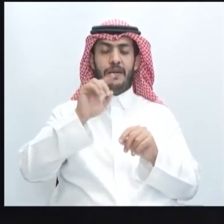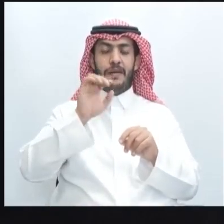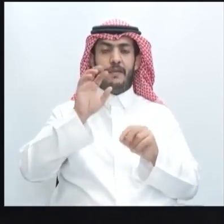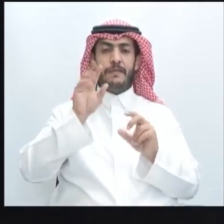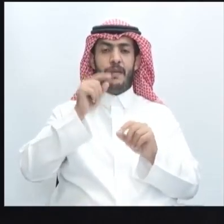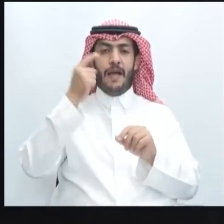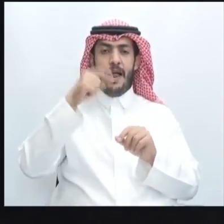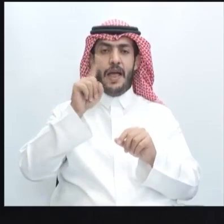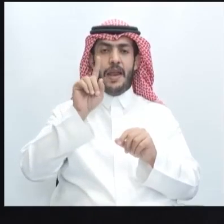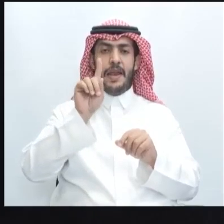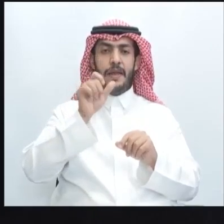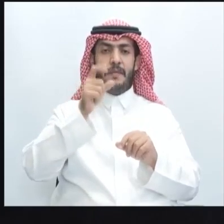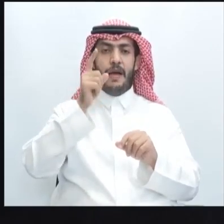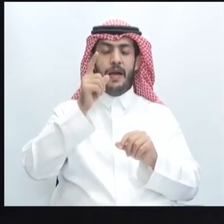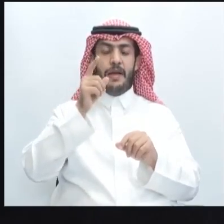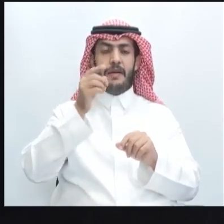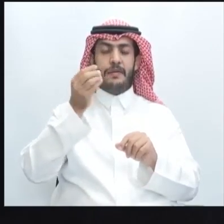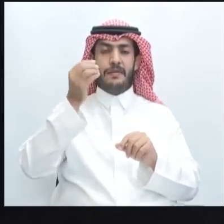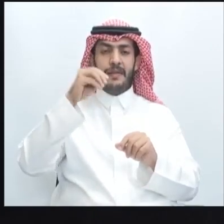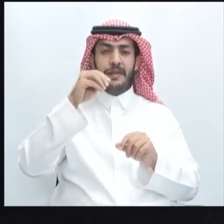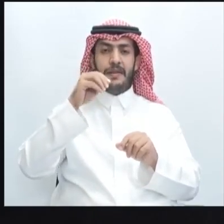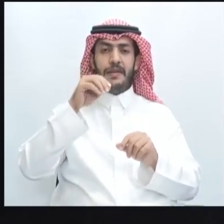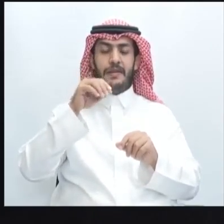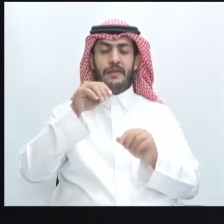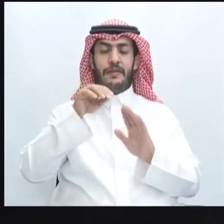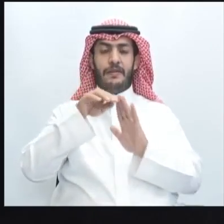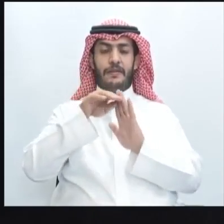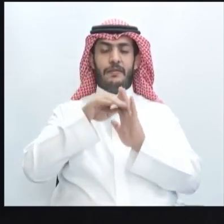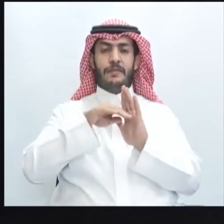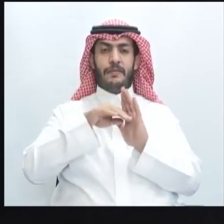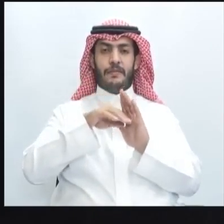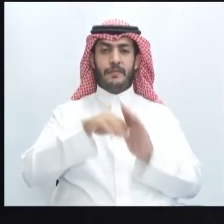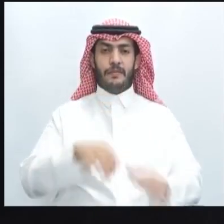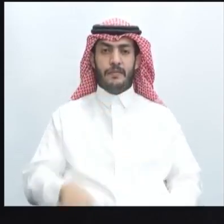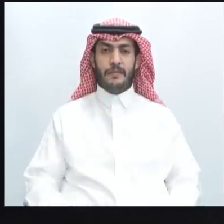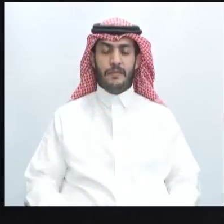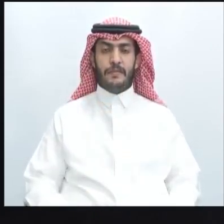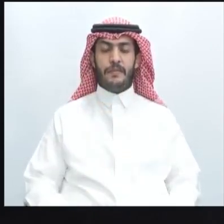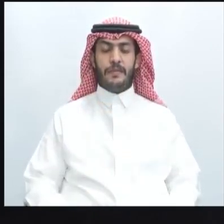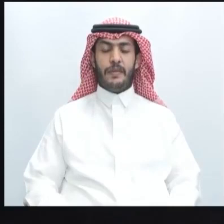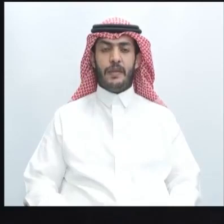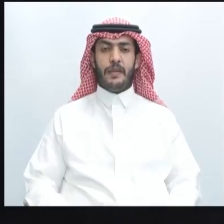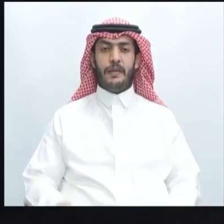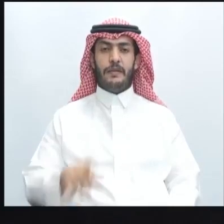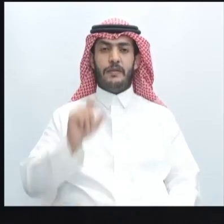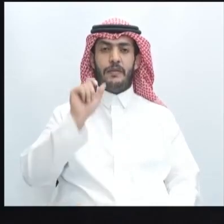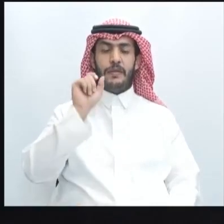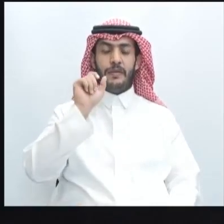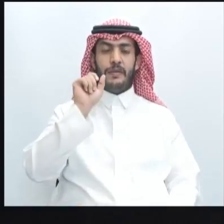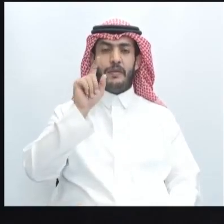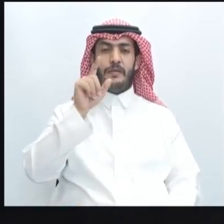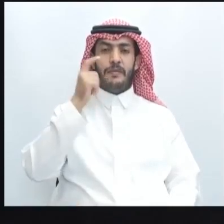تحريم الربا فاذا نستنبط من ذلك اننا نقول ان المصدر الاول